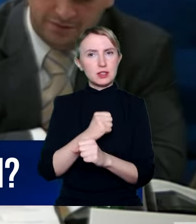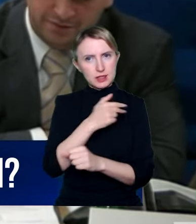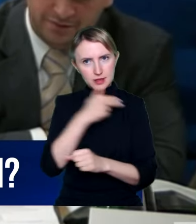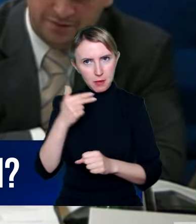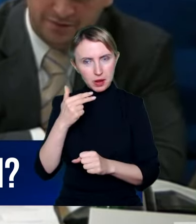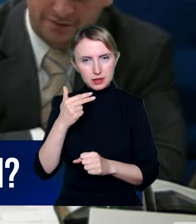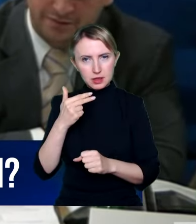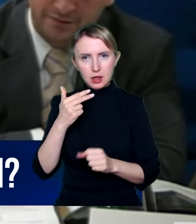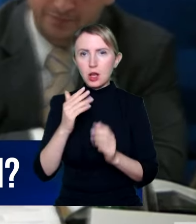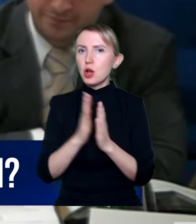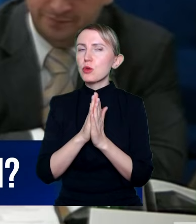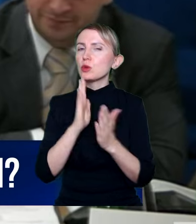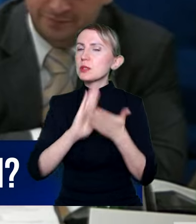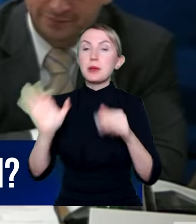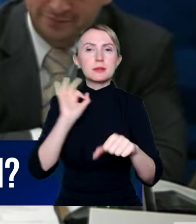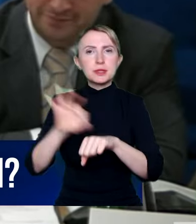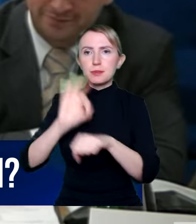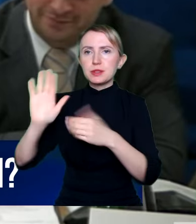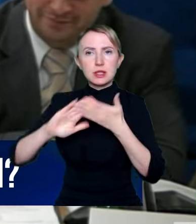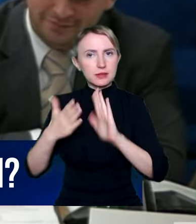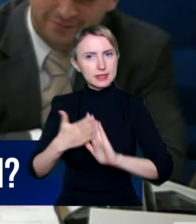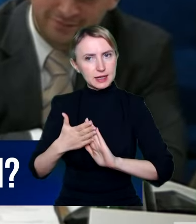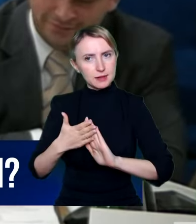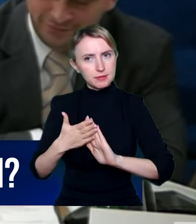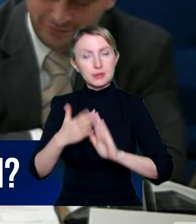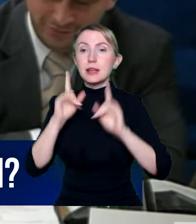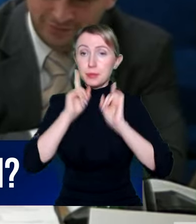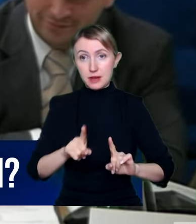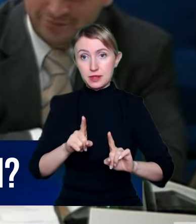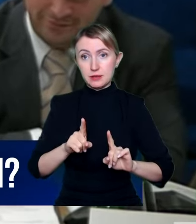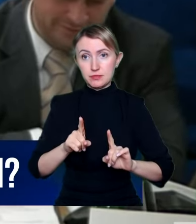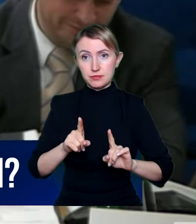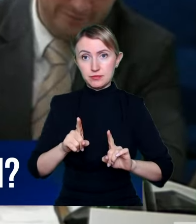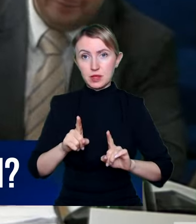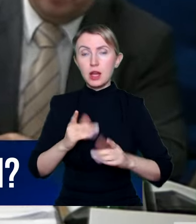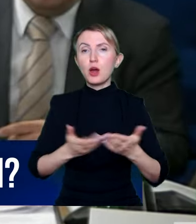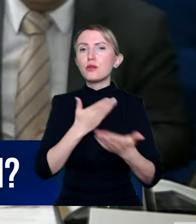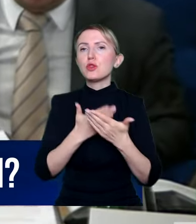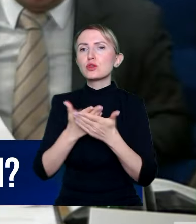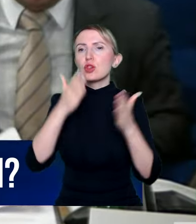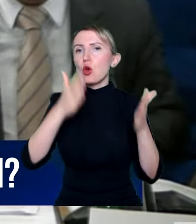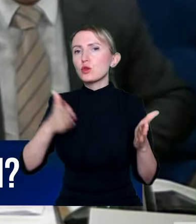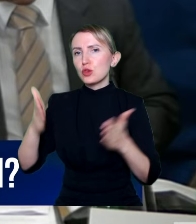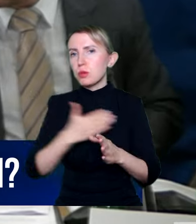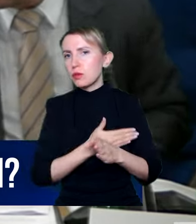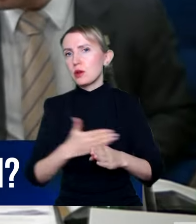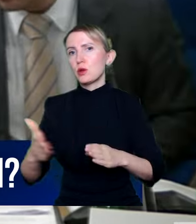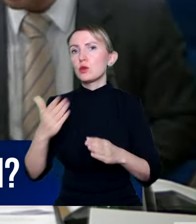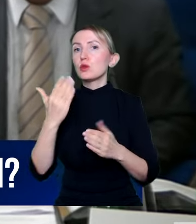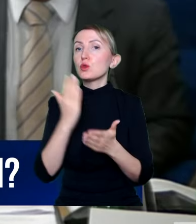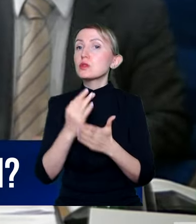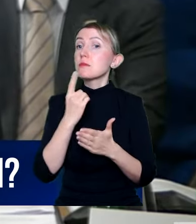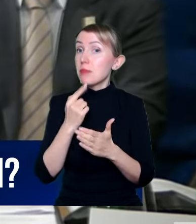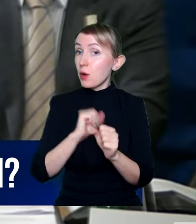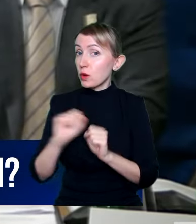bez uszczypliwości wobec siebie nawzajem. Naprawdę, przejdźmy przez wnioski osobowe. Niedużo już zostało. Ja